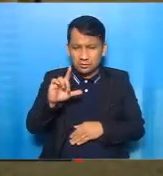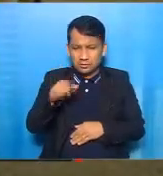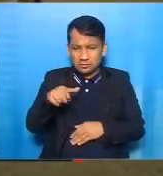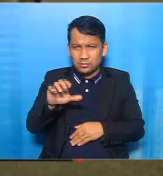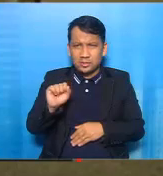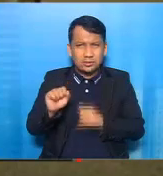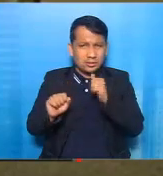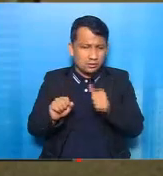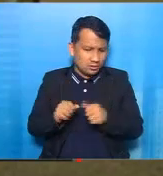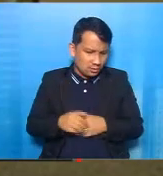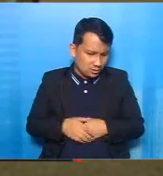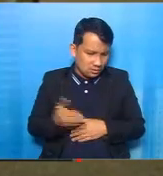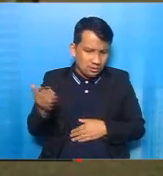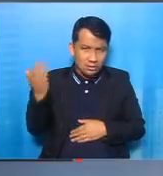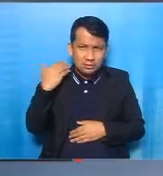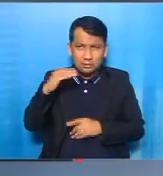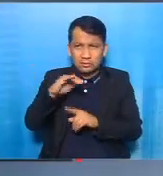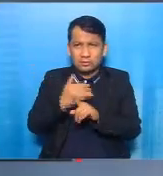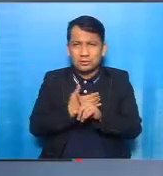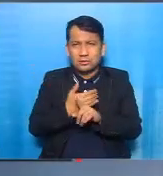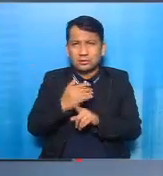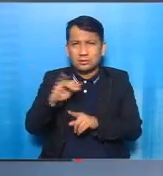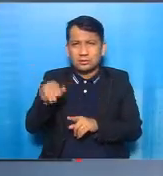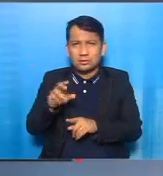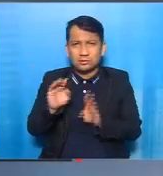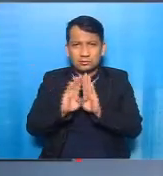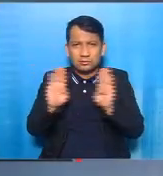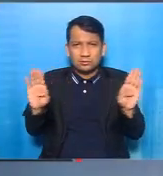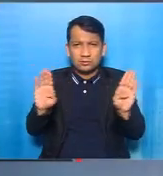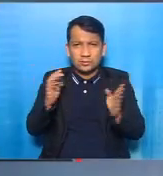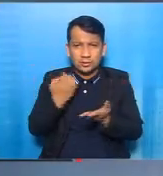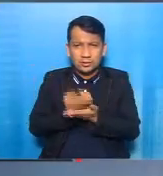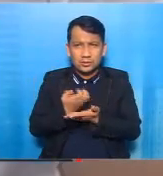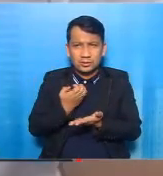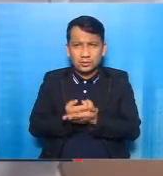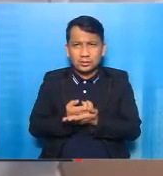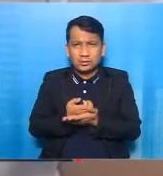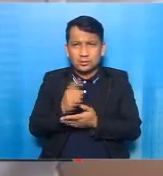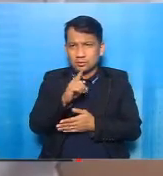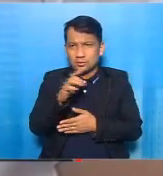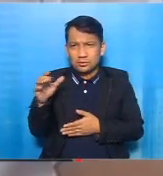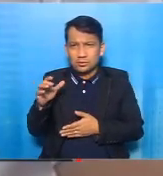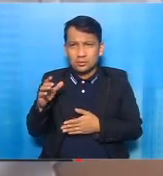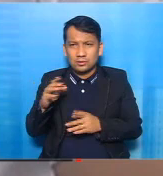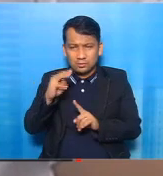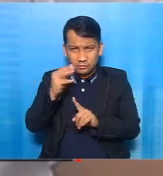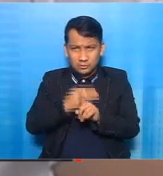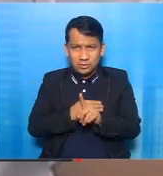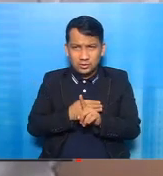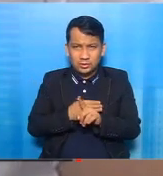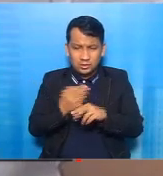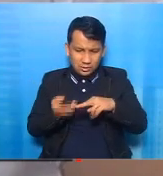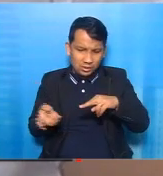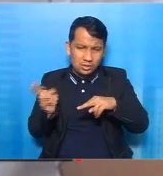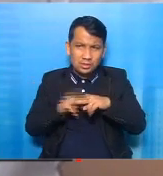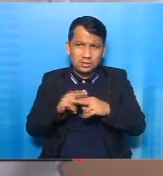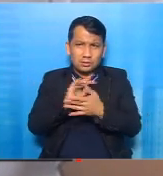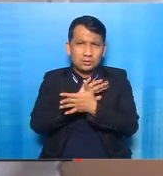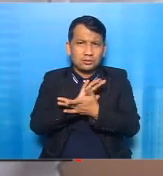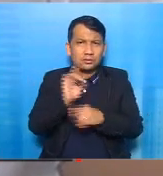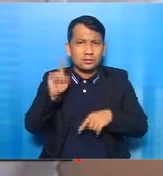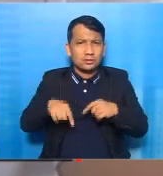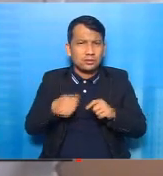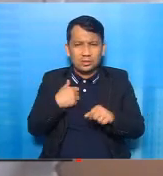Lipa. Last June pa natin inopen ang ekonomiya ng Lipa 100%. Ngayon na lang March, nagkaroon ng increase. So hindi natin